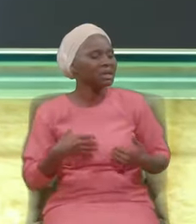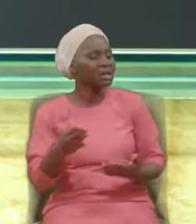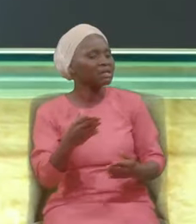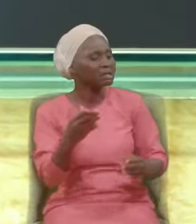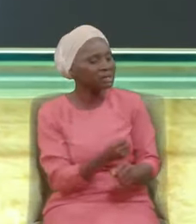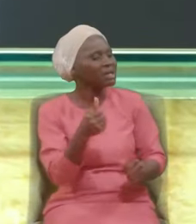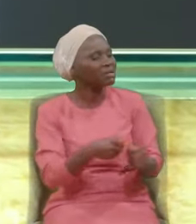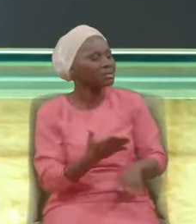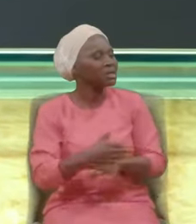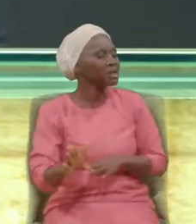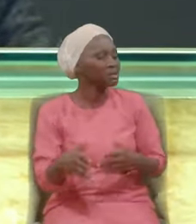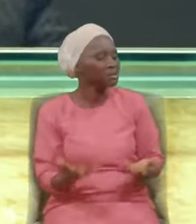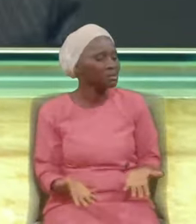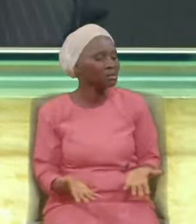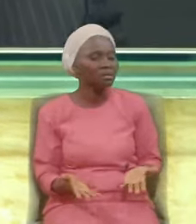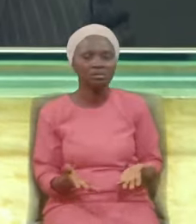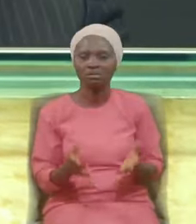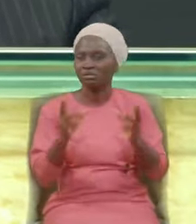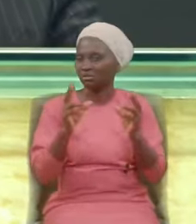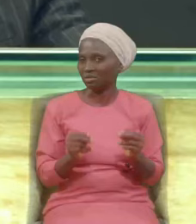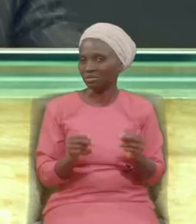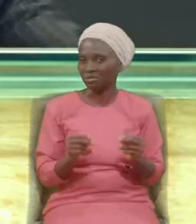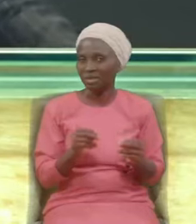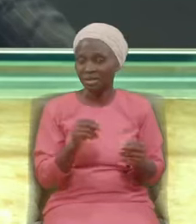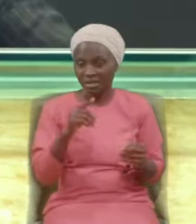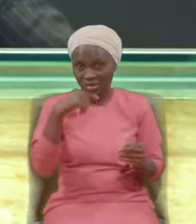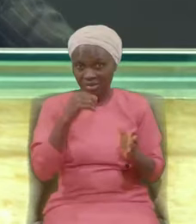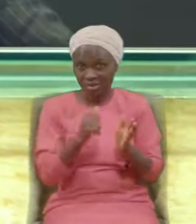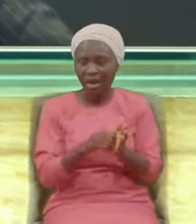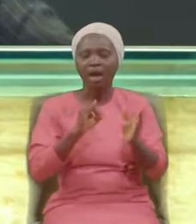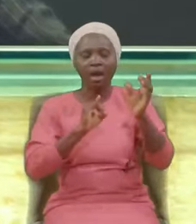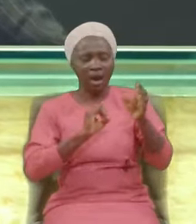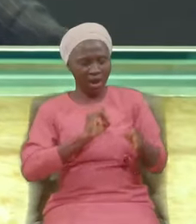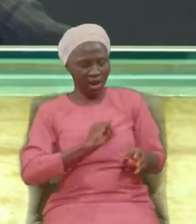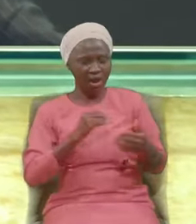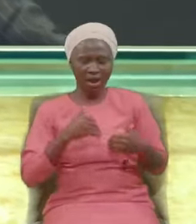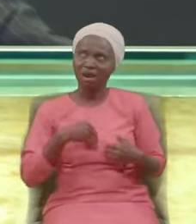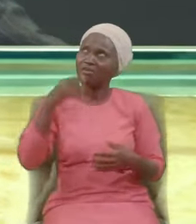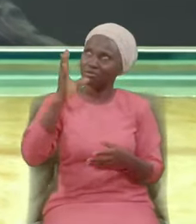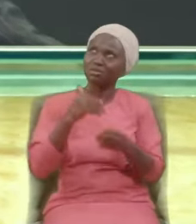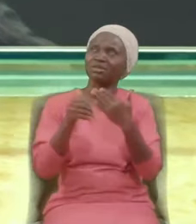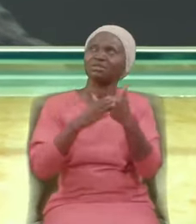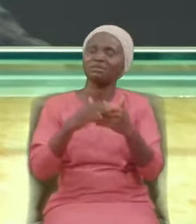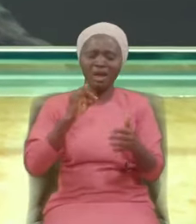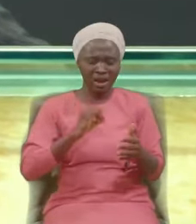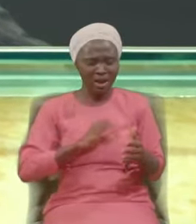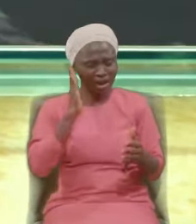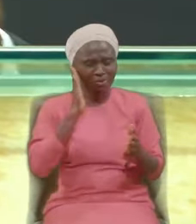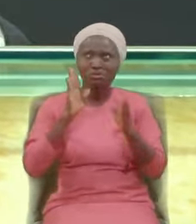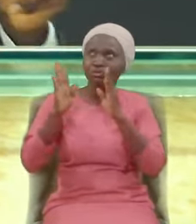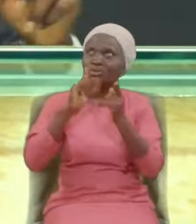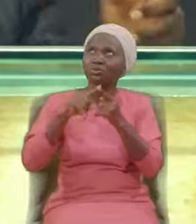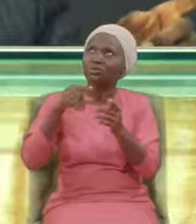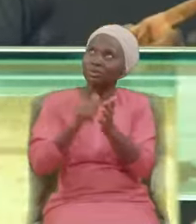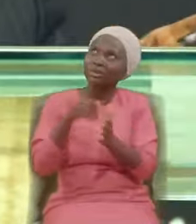Non, il a dit, j'ai un Dieu au ciel, je vais parler à ce Dieu au